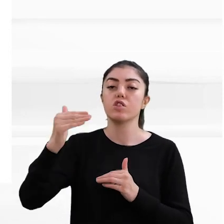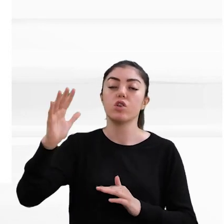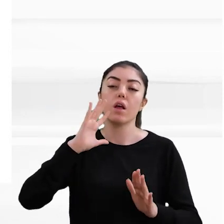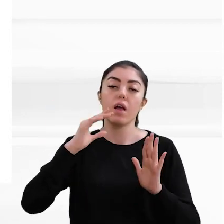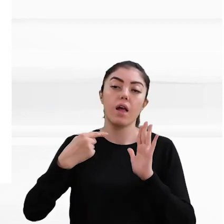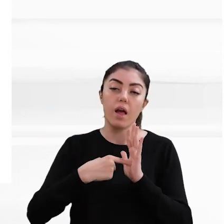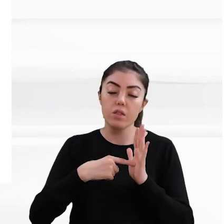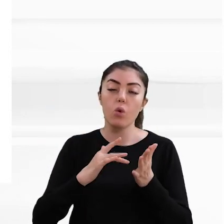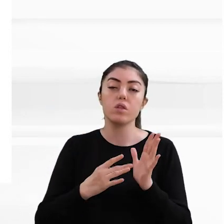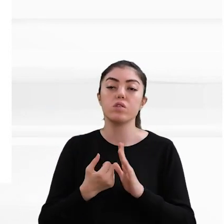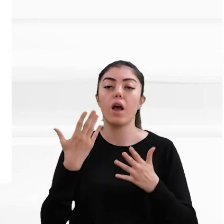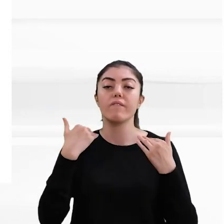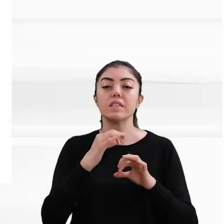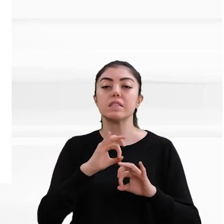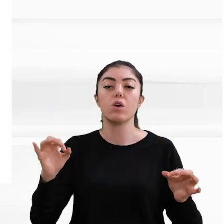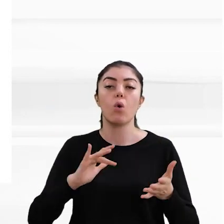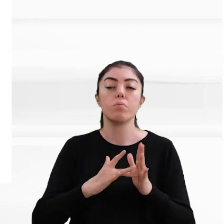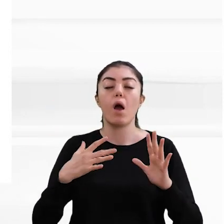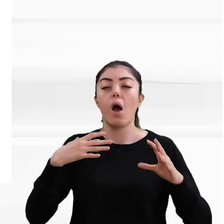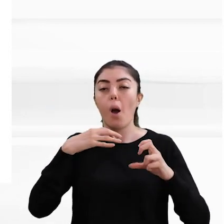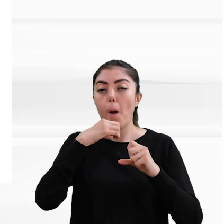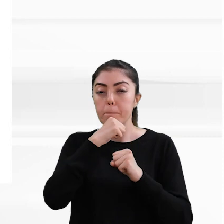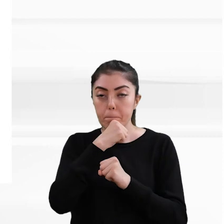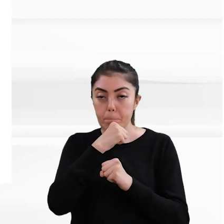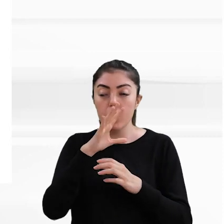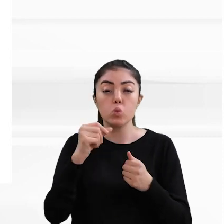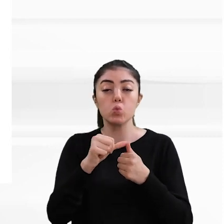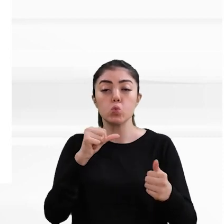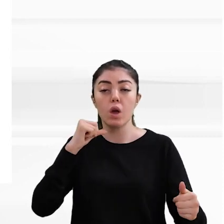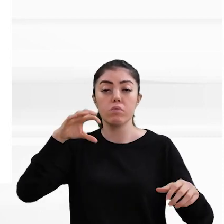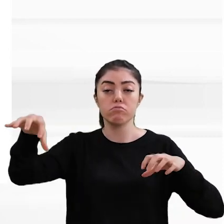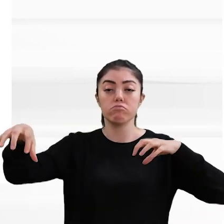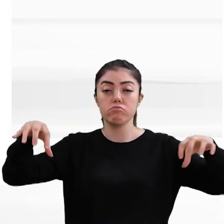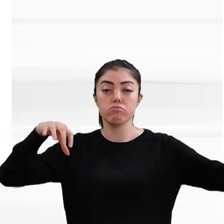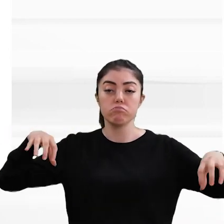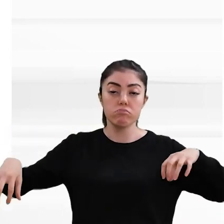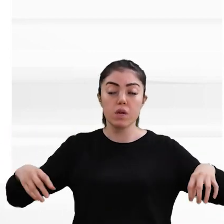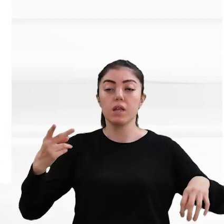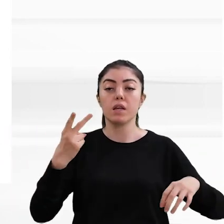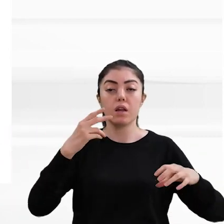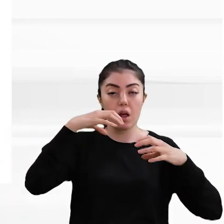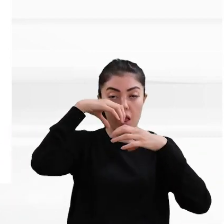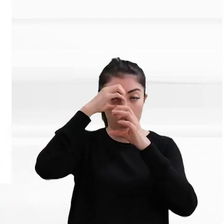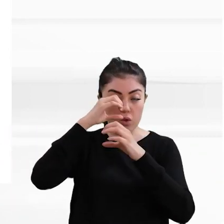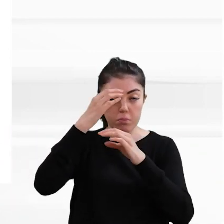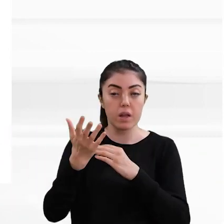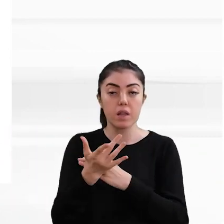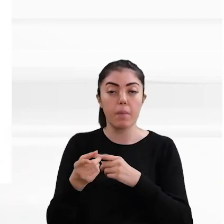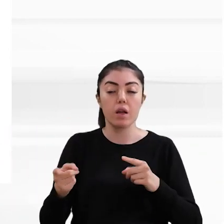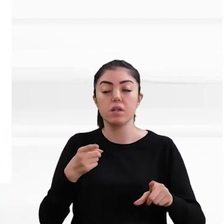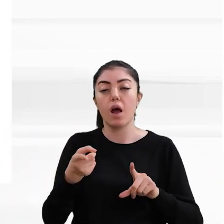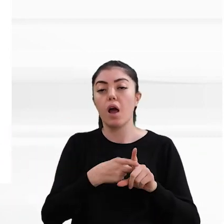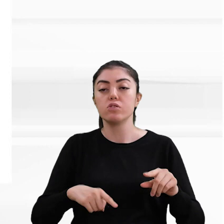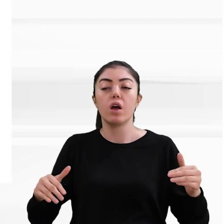Soru 13. Tüm dış etkilerden yalıtılmış havasız bir ortamda ve birbirlerinden yeterince uzakta olan özdeş iki